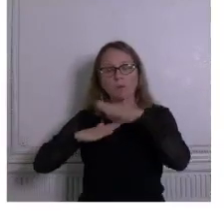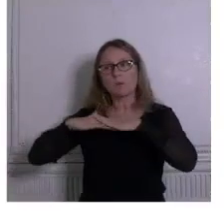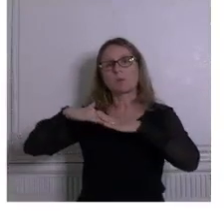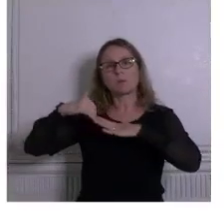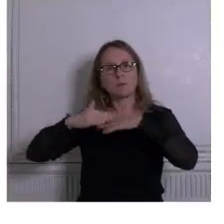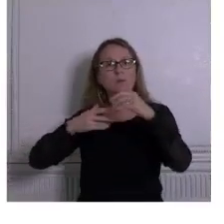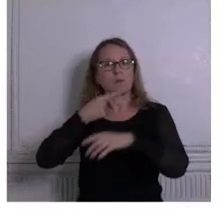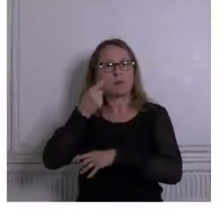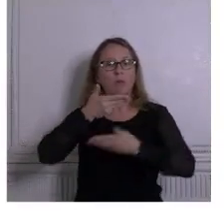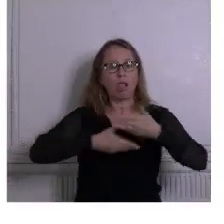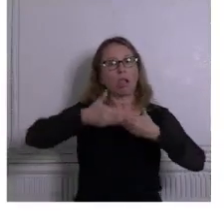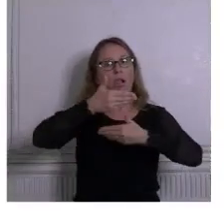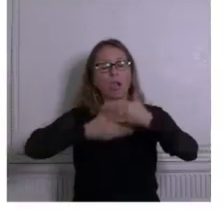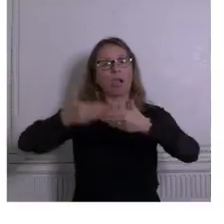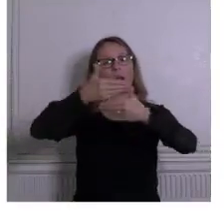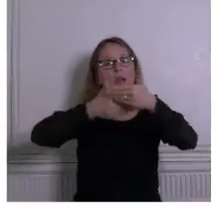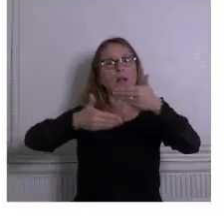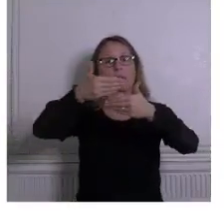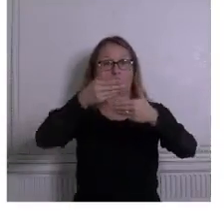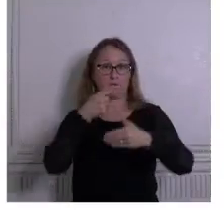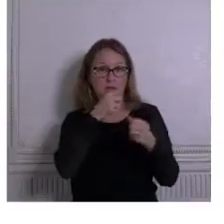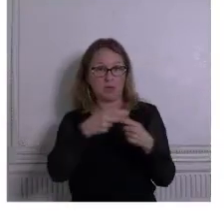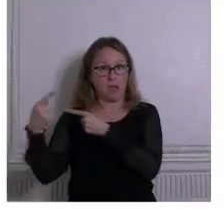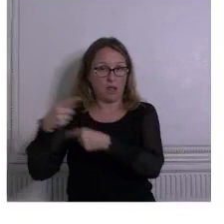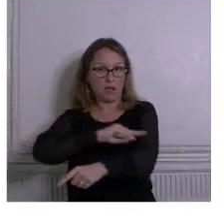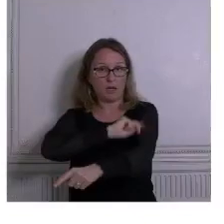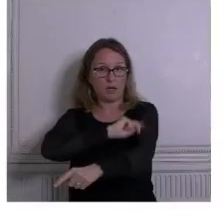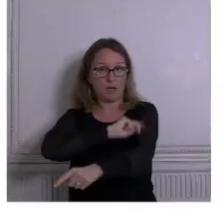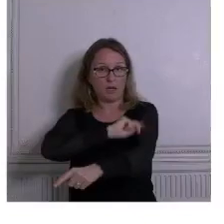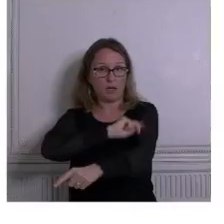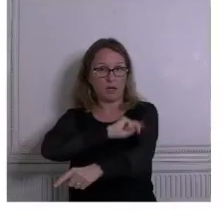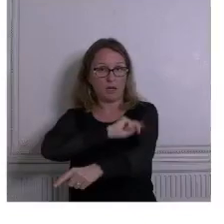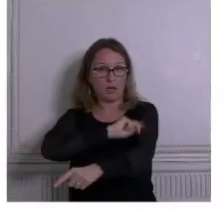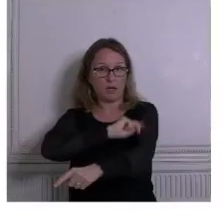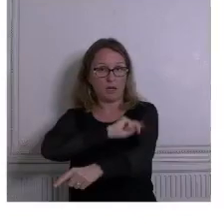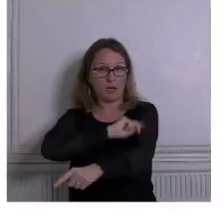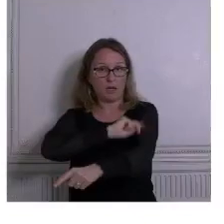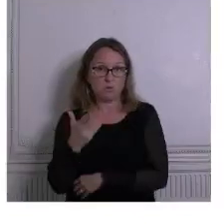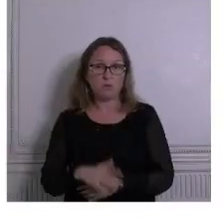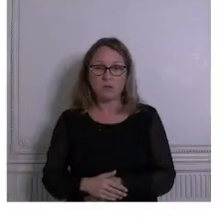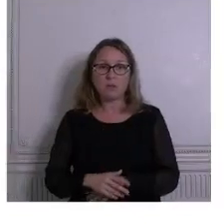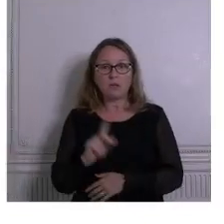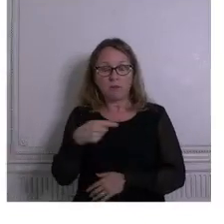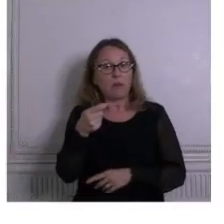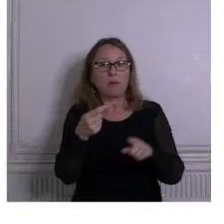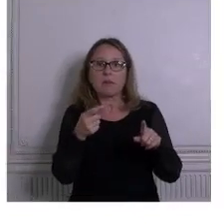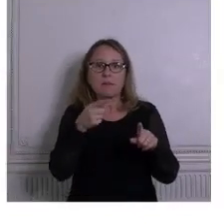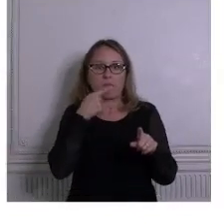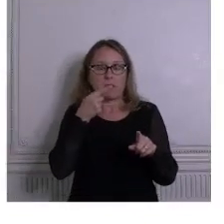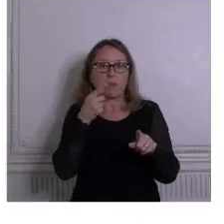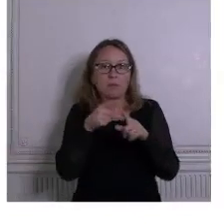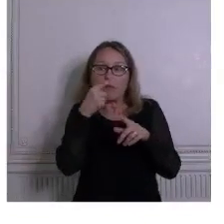soient pleinement exemplaires en la matière. C'est un mouvement durable et donc évidemment il y aura des concrétisations d'un point de